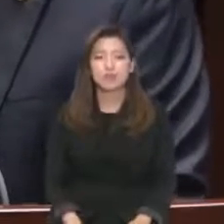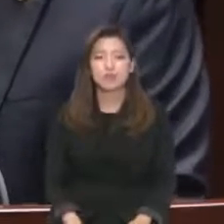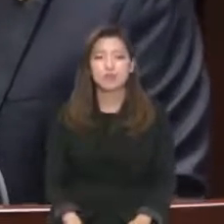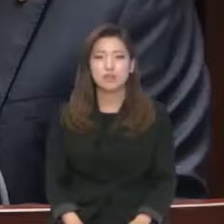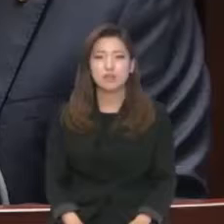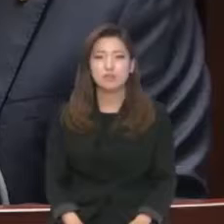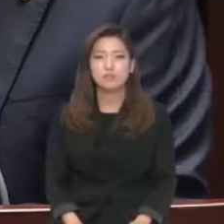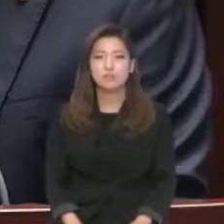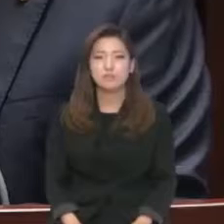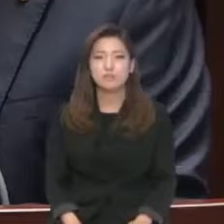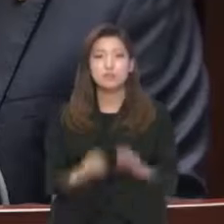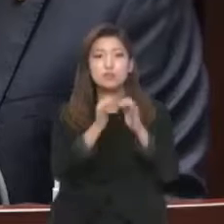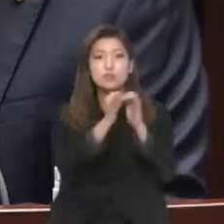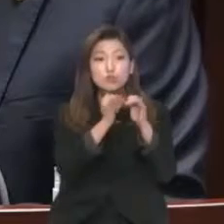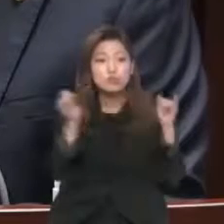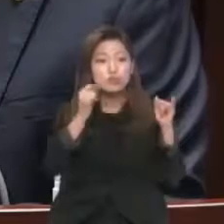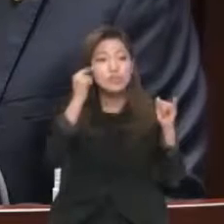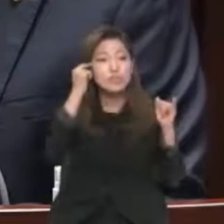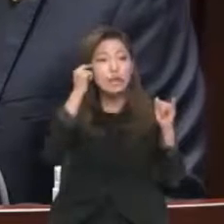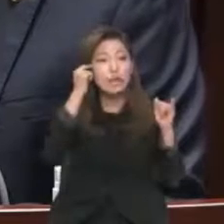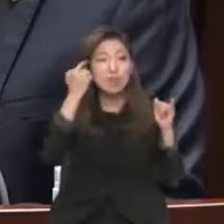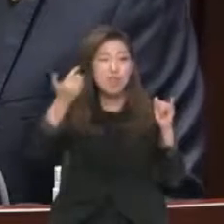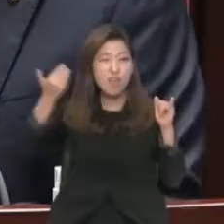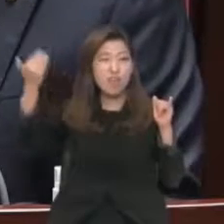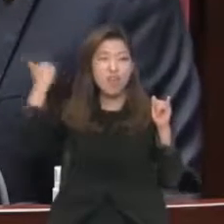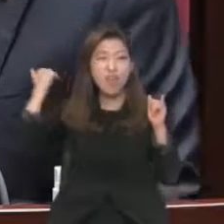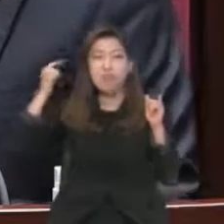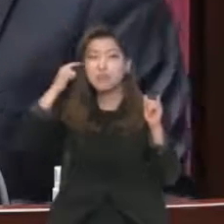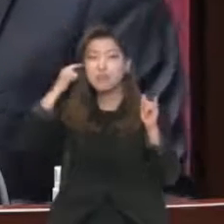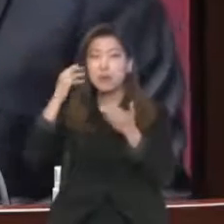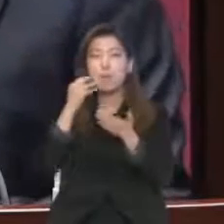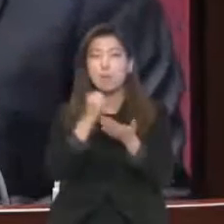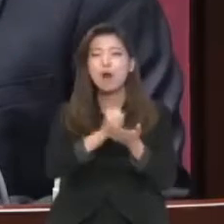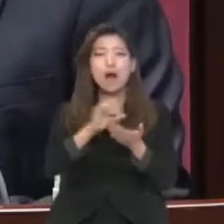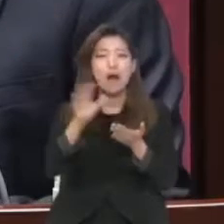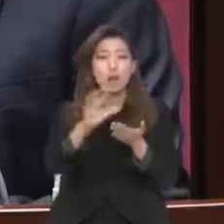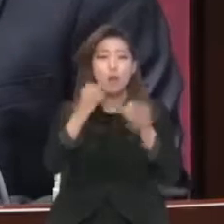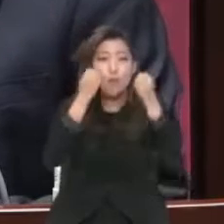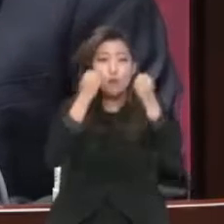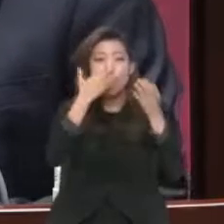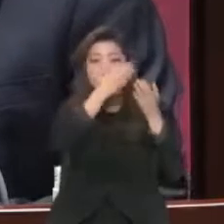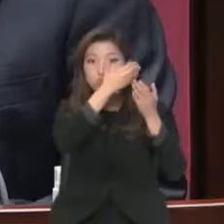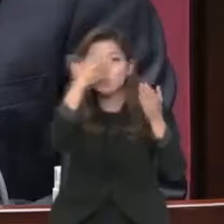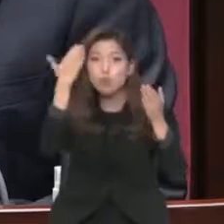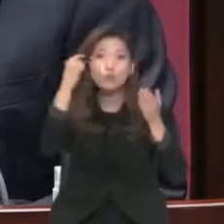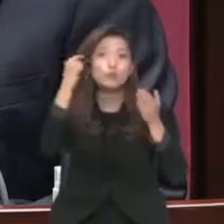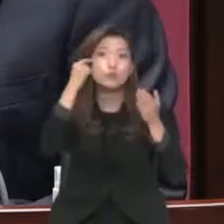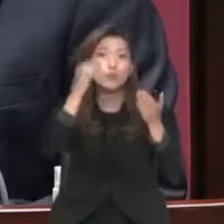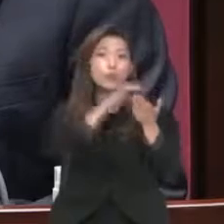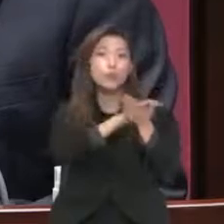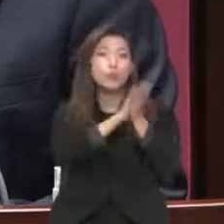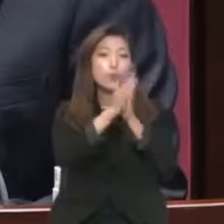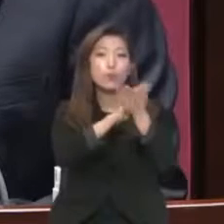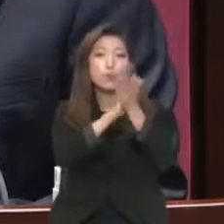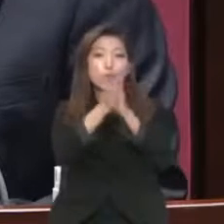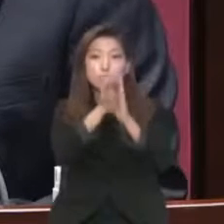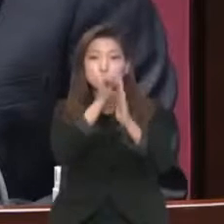그 국민들의 생각이 변하고 또 특히 그 젊은 층들의 생각이 달라진 부분들에 대해서